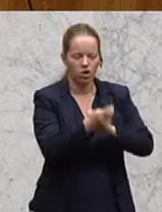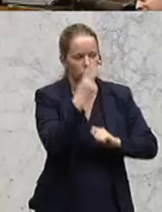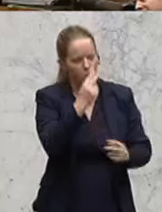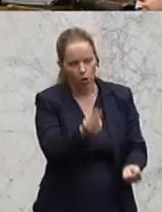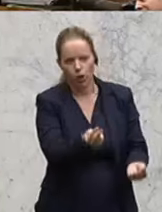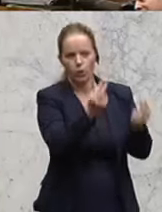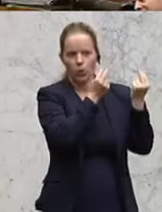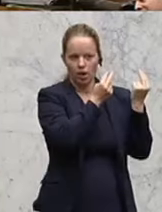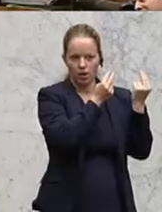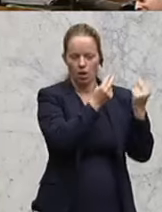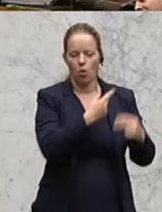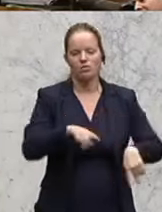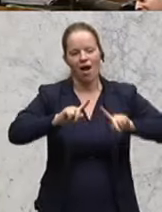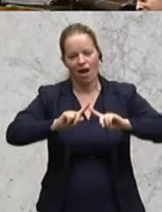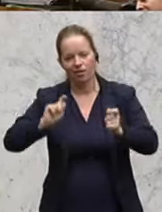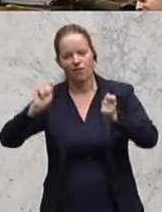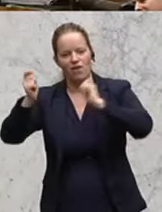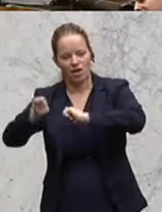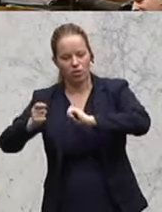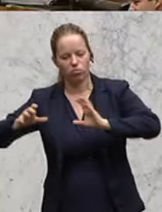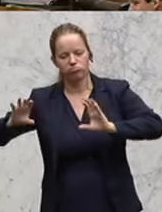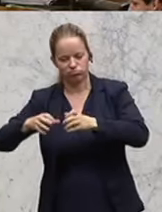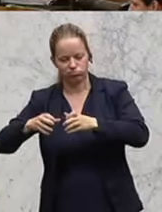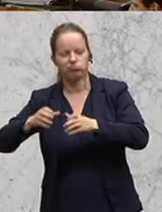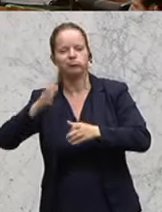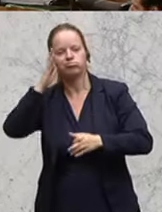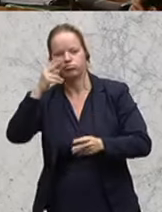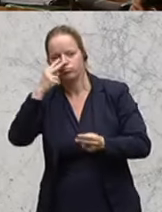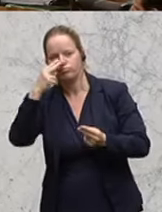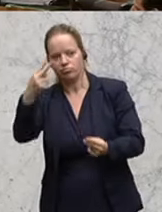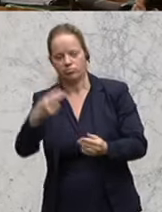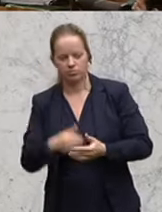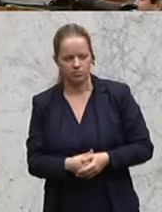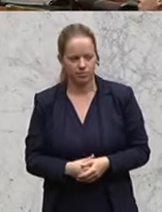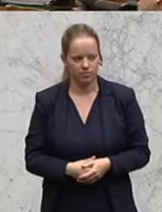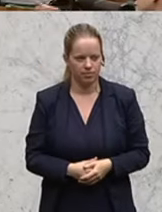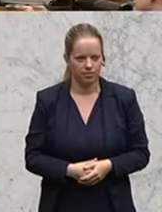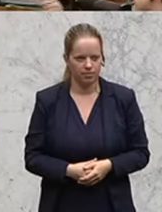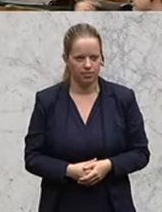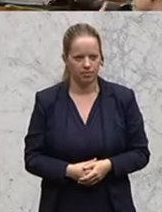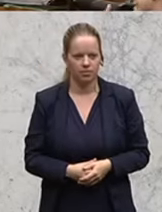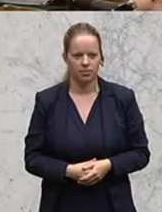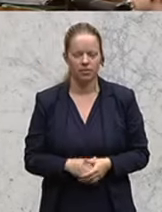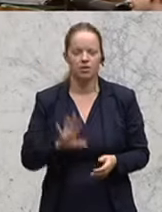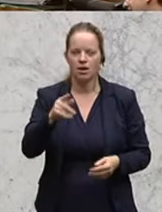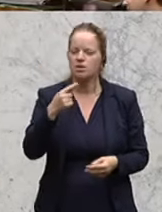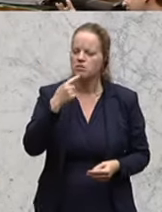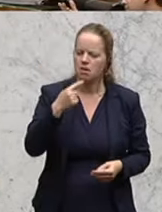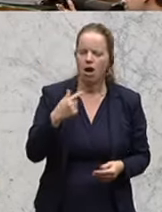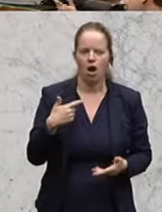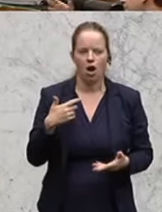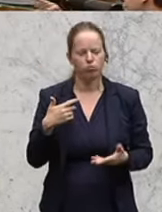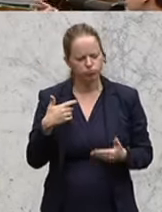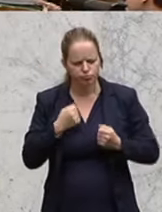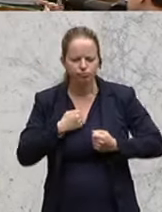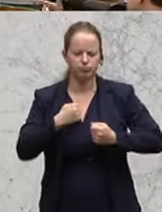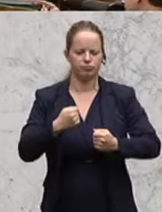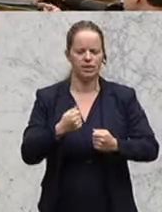eine Veränderung, die in die Zukunft zielt. Die als Kind der Zuversicht aufgebrochen